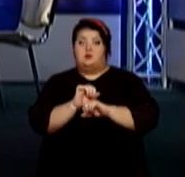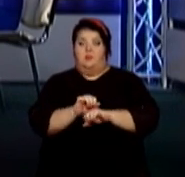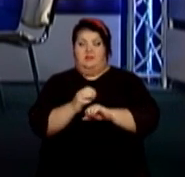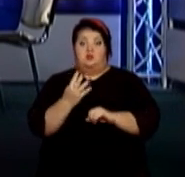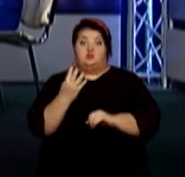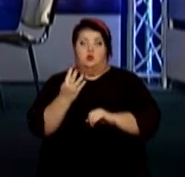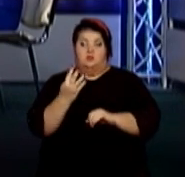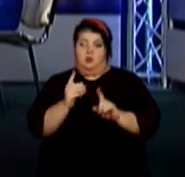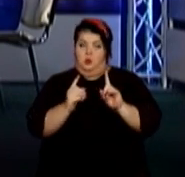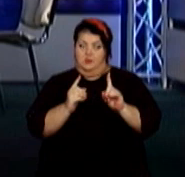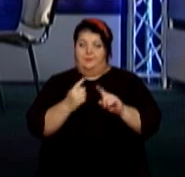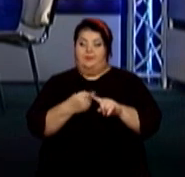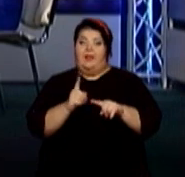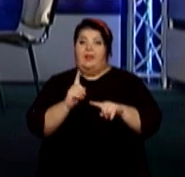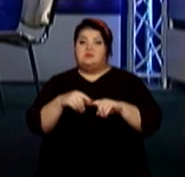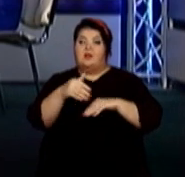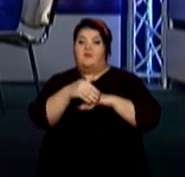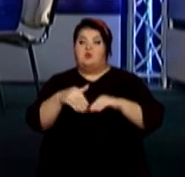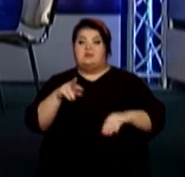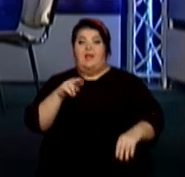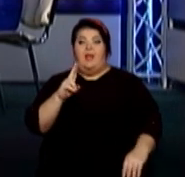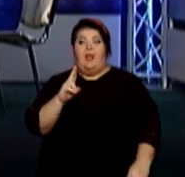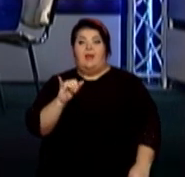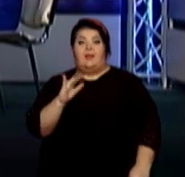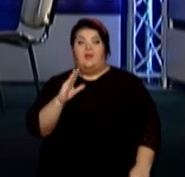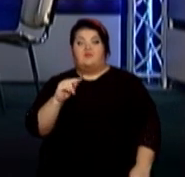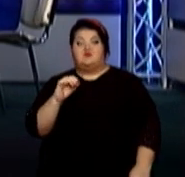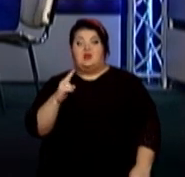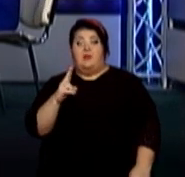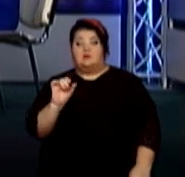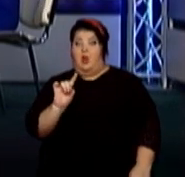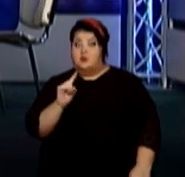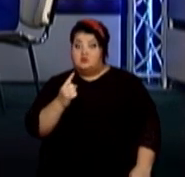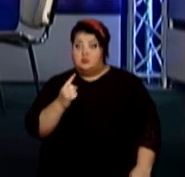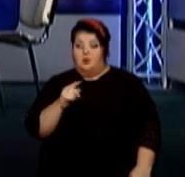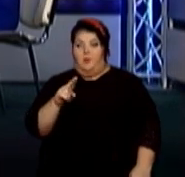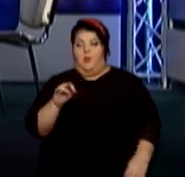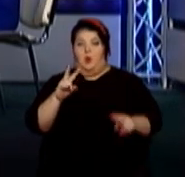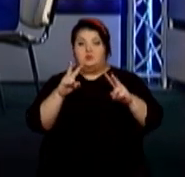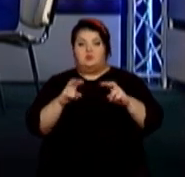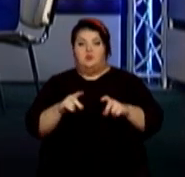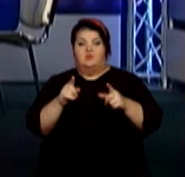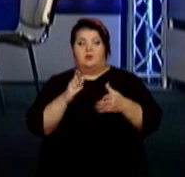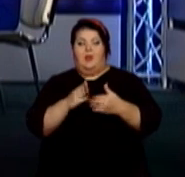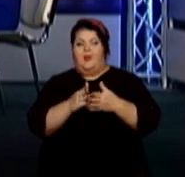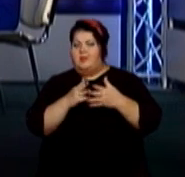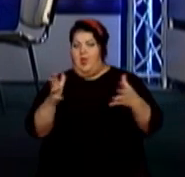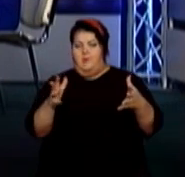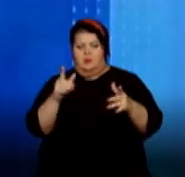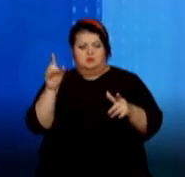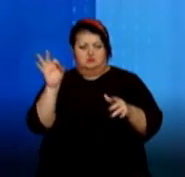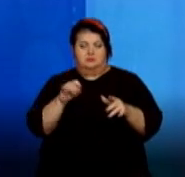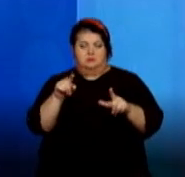чотирьох. Це вулиця Яківчанська. Тому, чому саме вона? Тому що по дослідженню вона є найбільш велосипедною